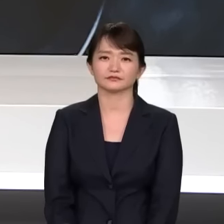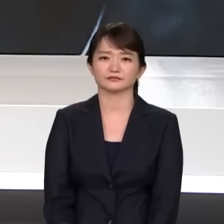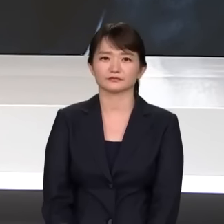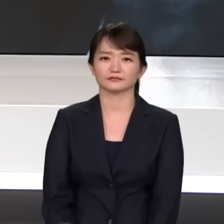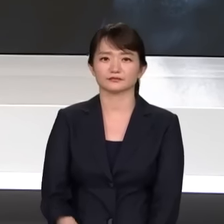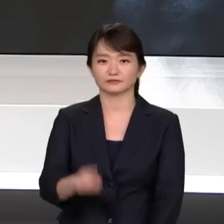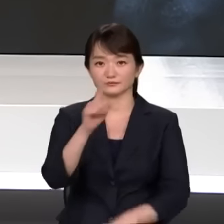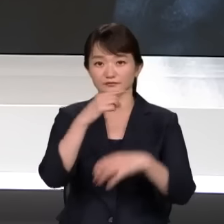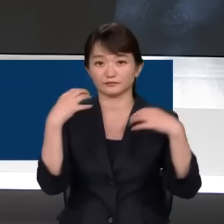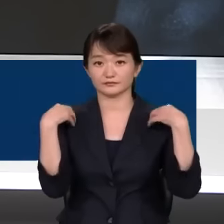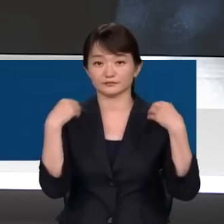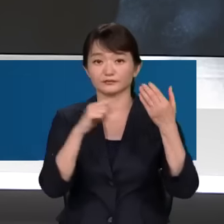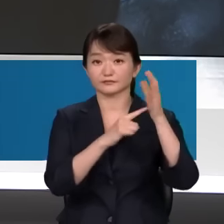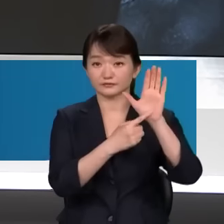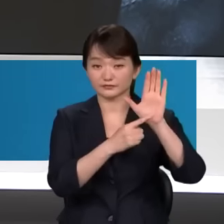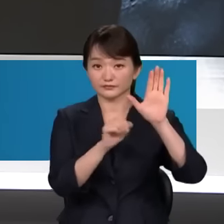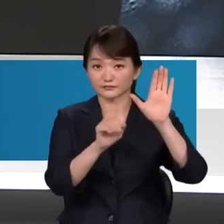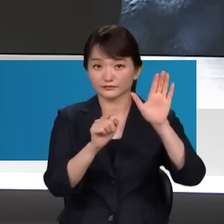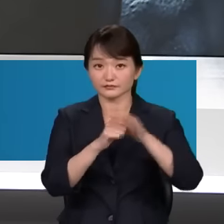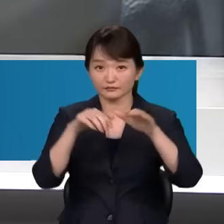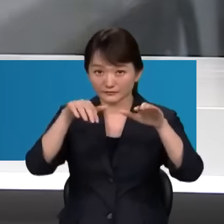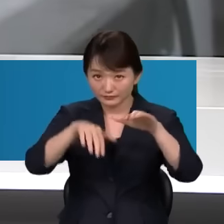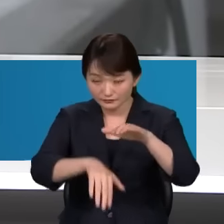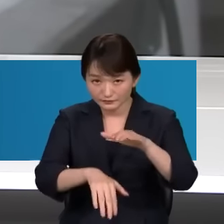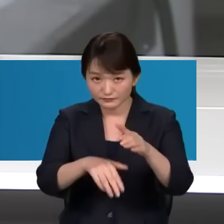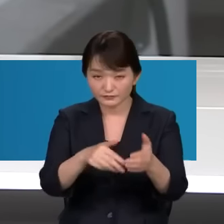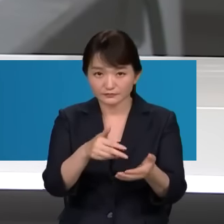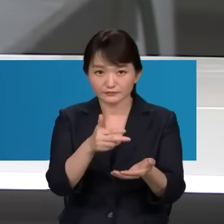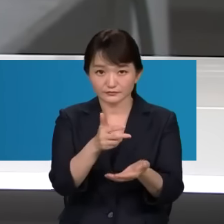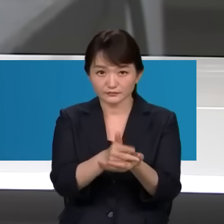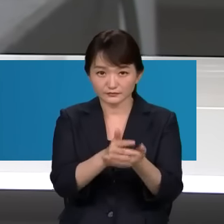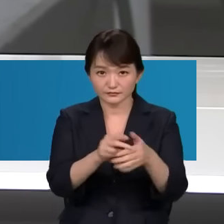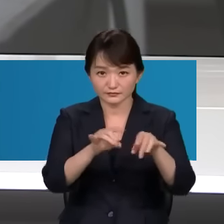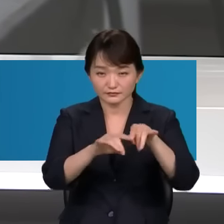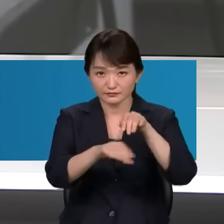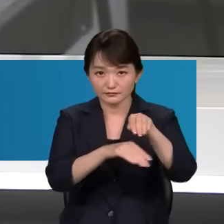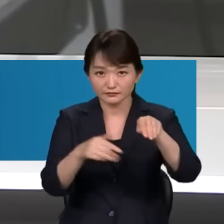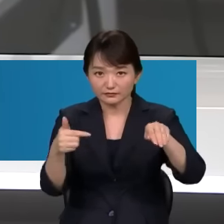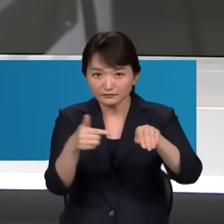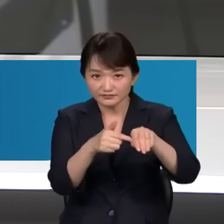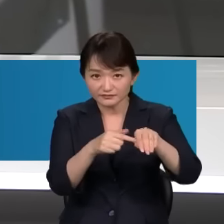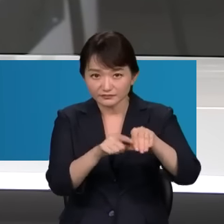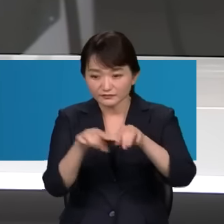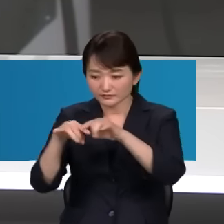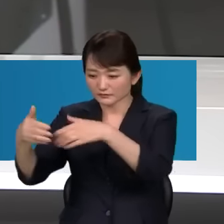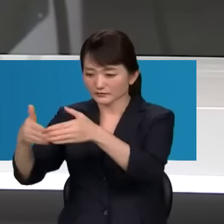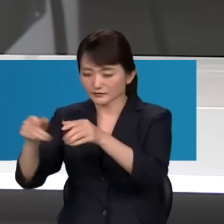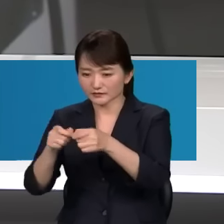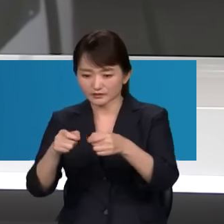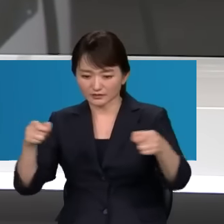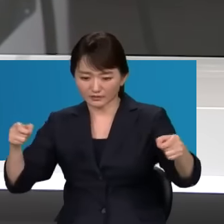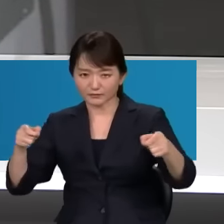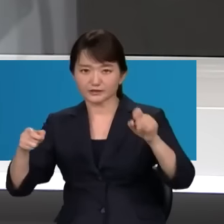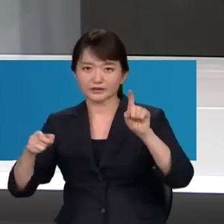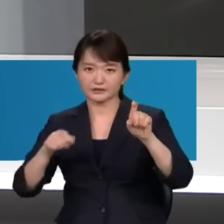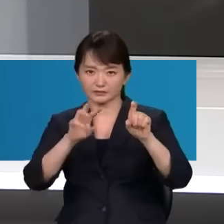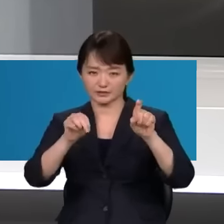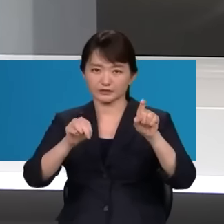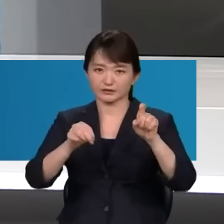정부가 위험하니까 이 지하에 전기차 충전구역 설치할 땐 전기실과 10m 이상 떨어진 곳에 지으라고 권고하고